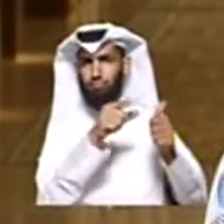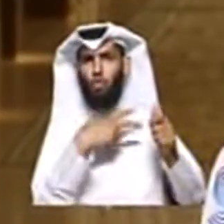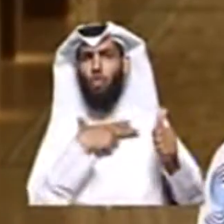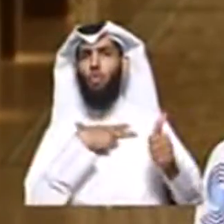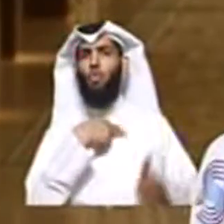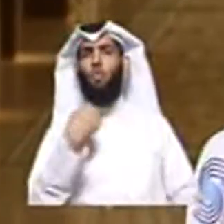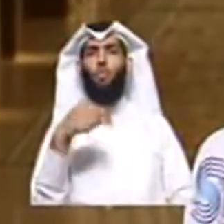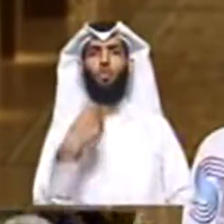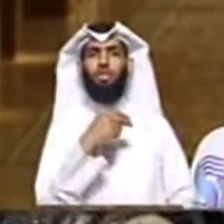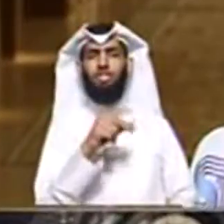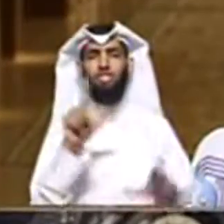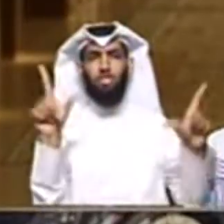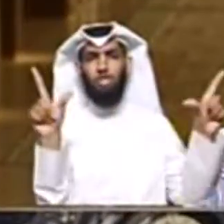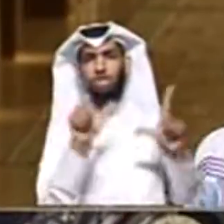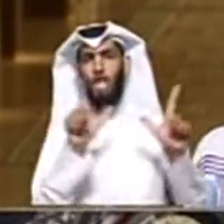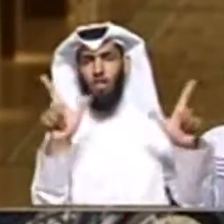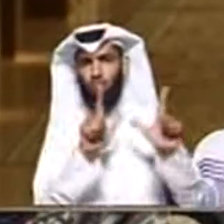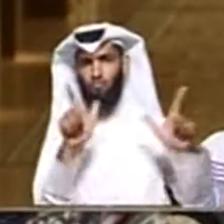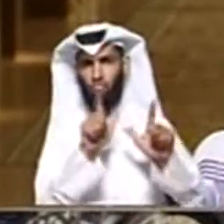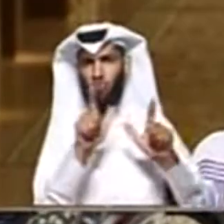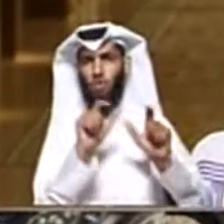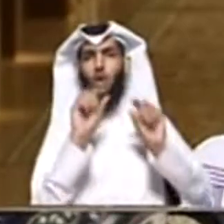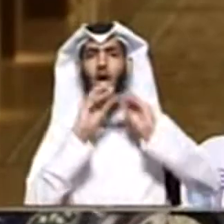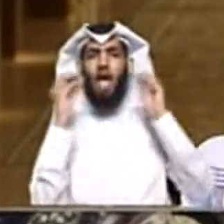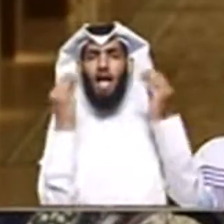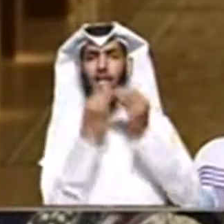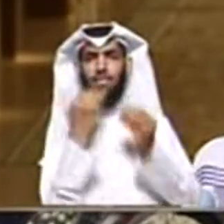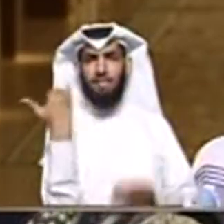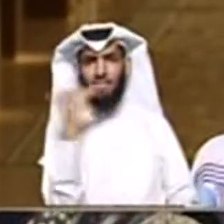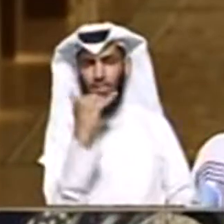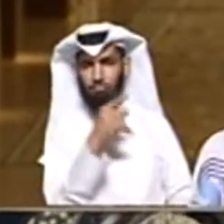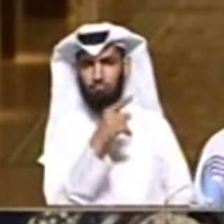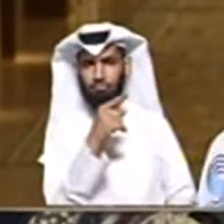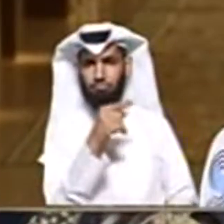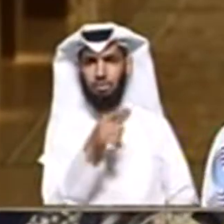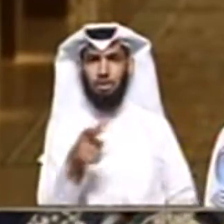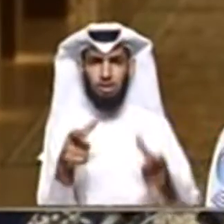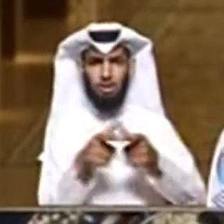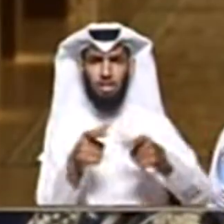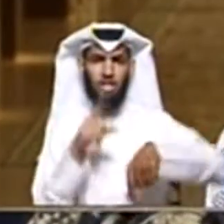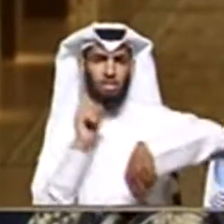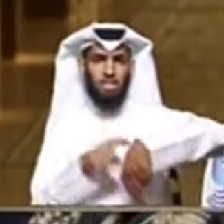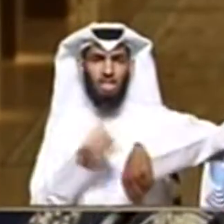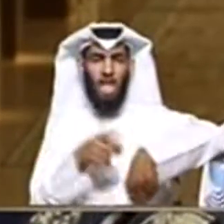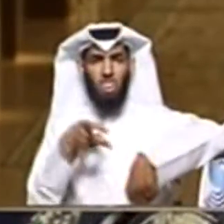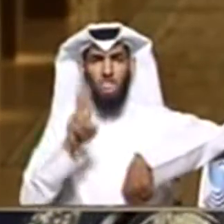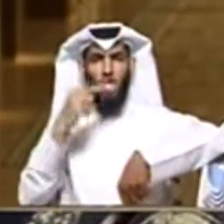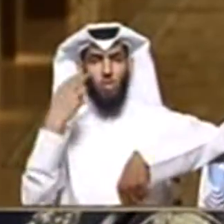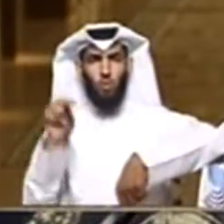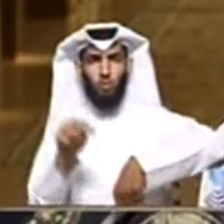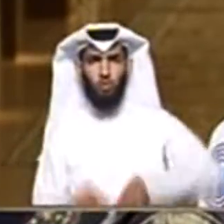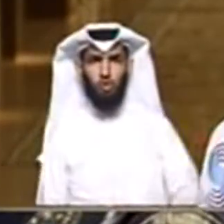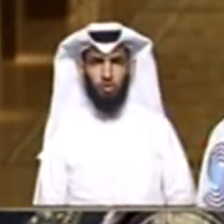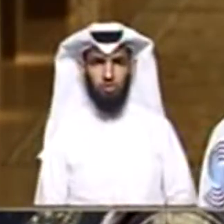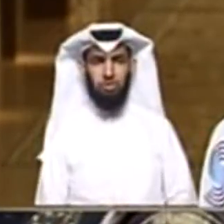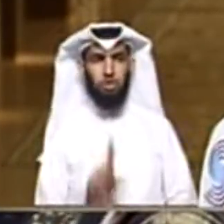وزير الإعلام ووزير الدولة لشؤون الشباب، الجلسة ستعقد الساعة 12:30